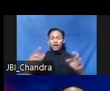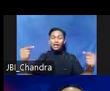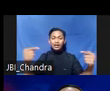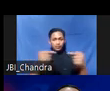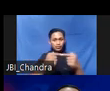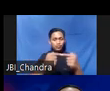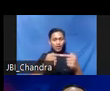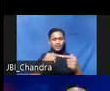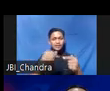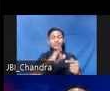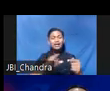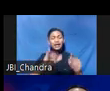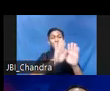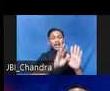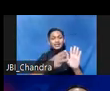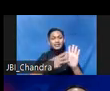ya